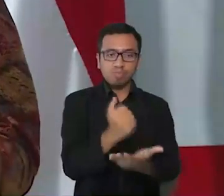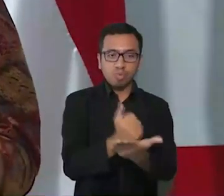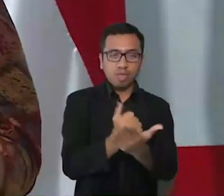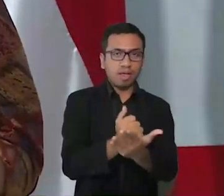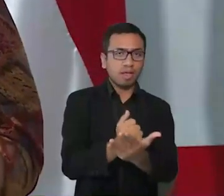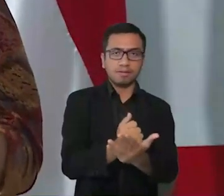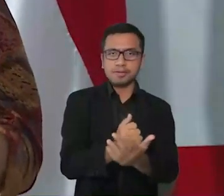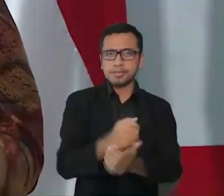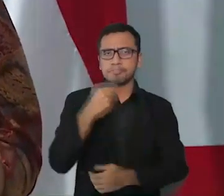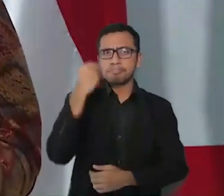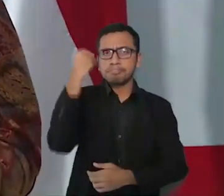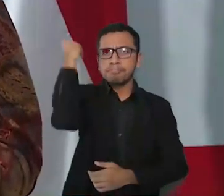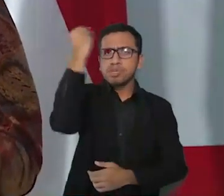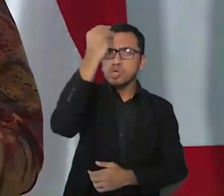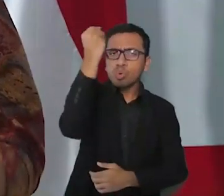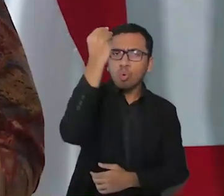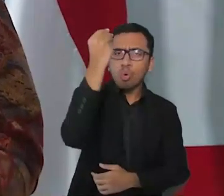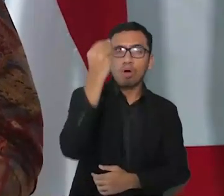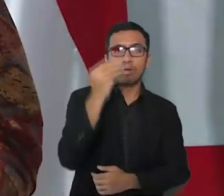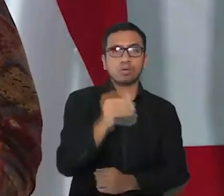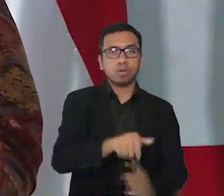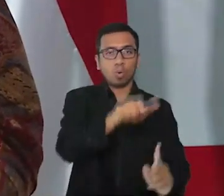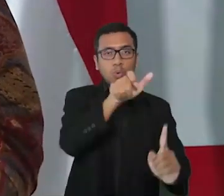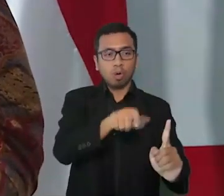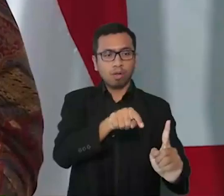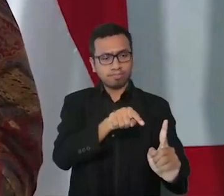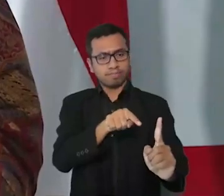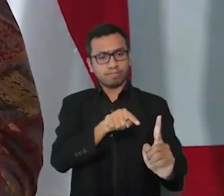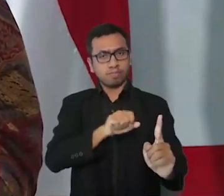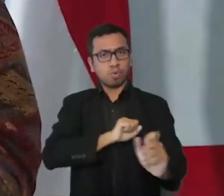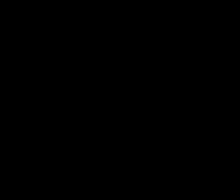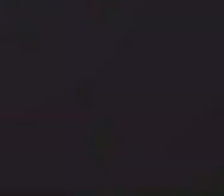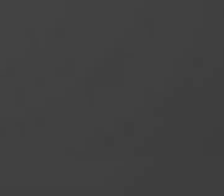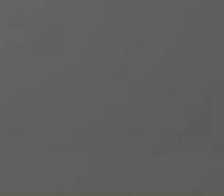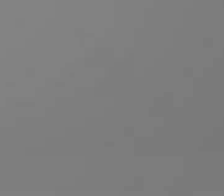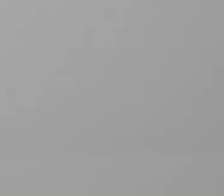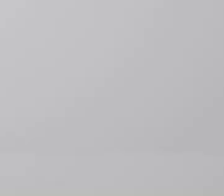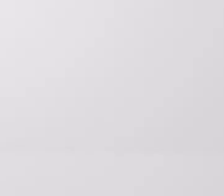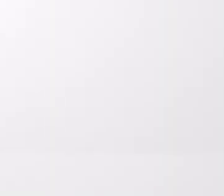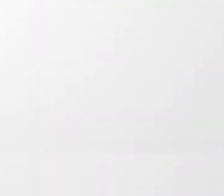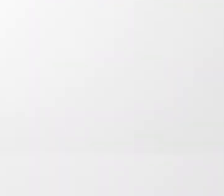siapa yang sudah terpapar atau belum, tetapi tiba-tiba itu akan merugikan dirinya sendiri. Demikian, Pak.